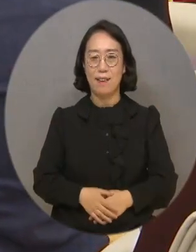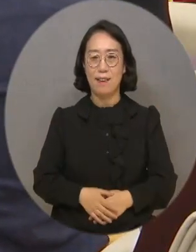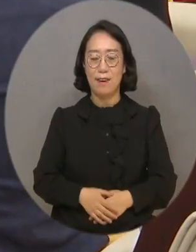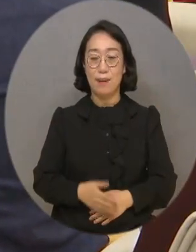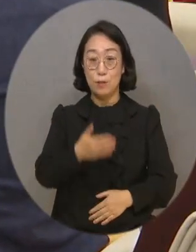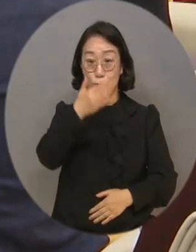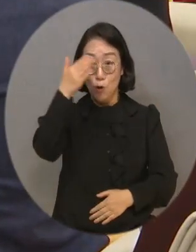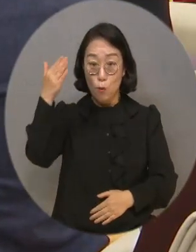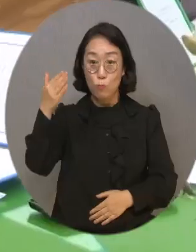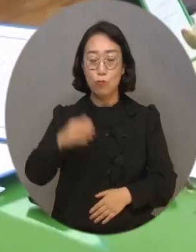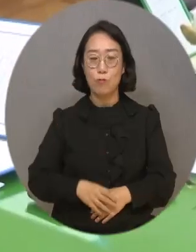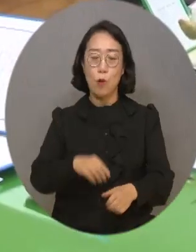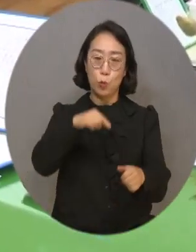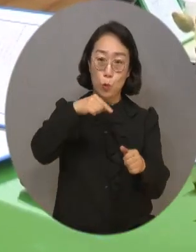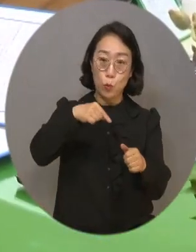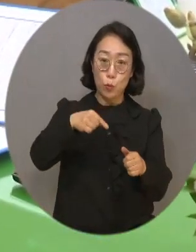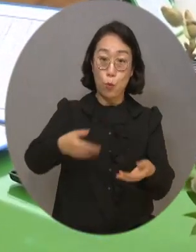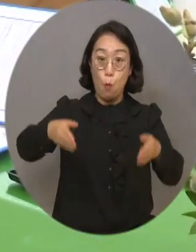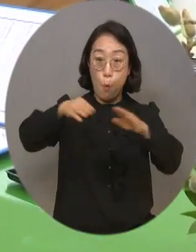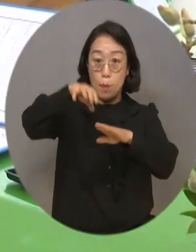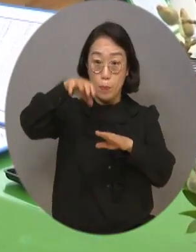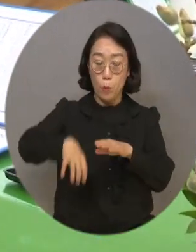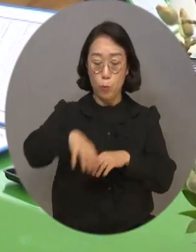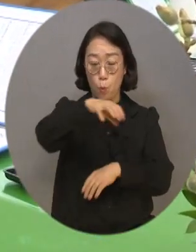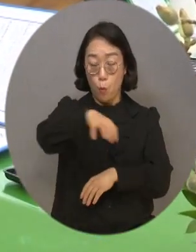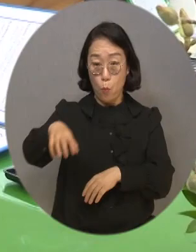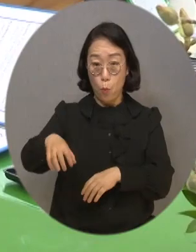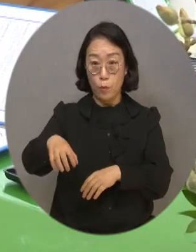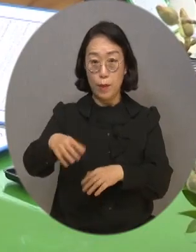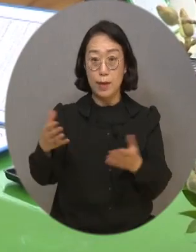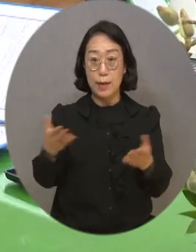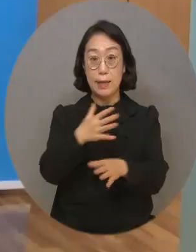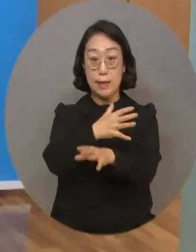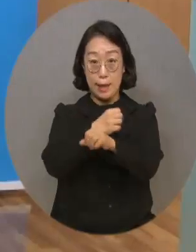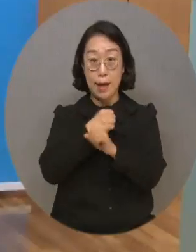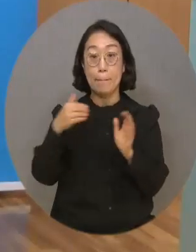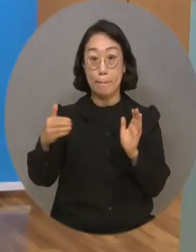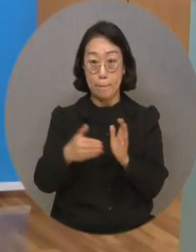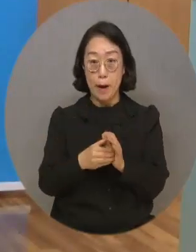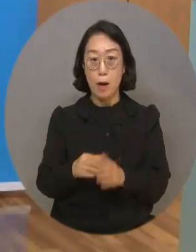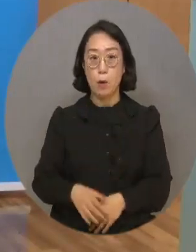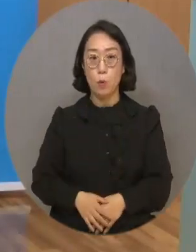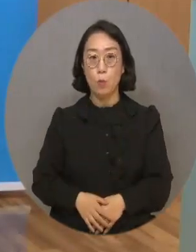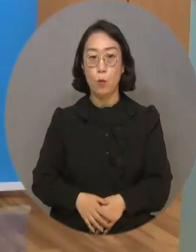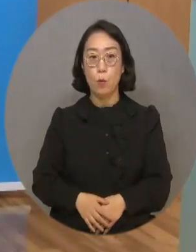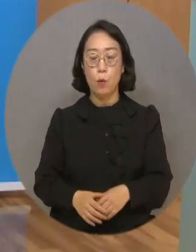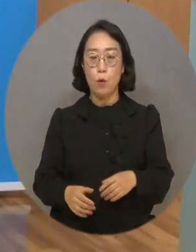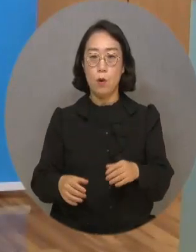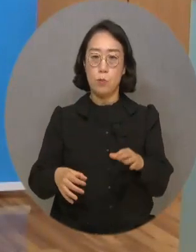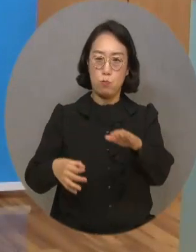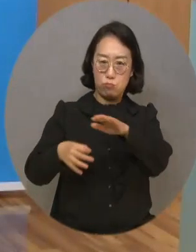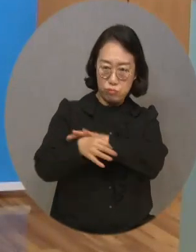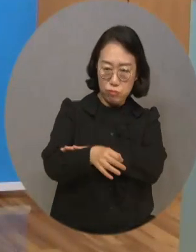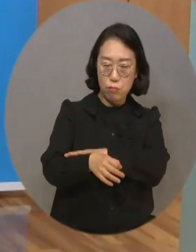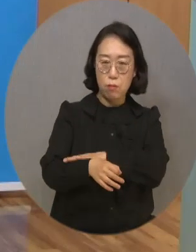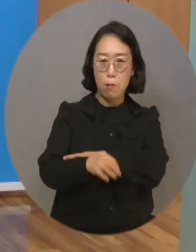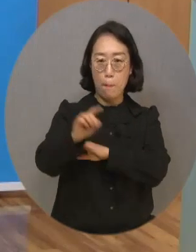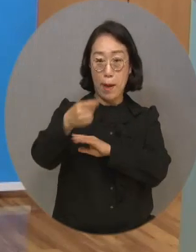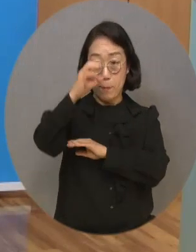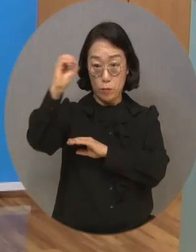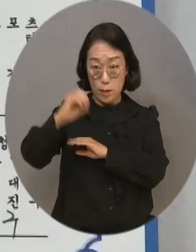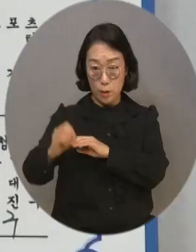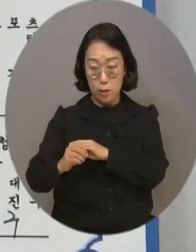청소년 해양교육원 등 관내 수영센터 3곳과 업무 협약을 맺고 시비 100% 지원으로 지난달부터